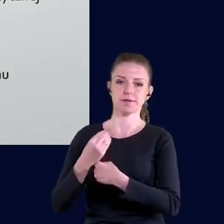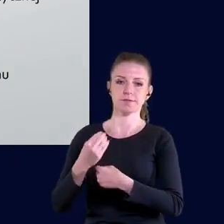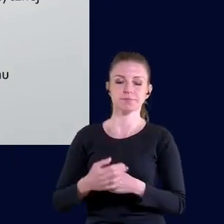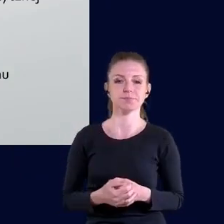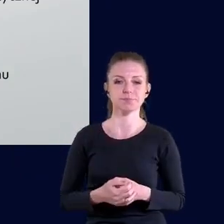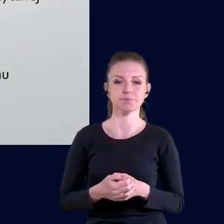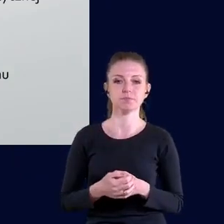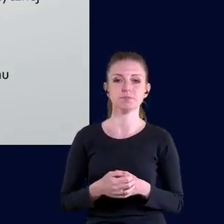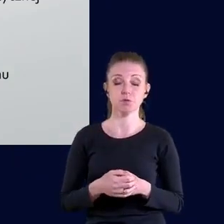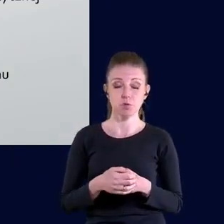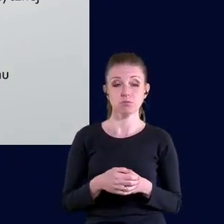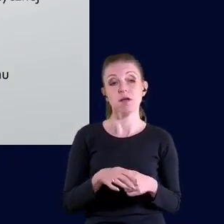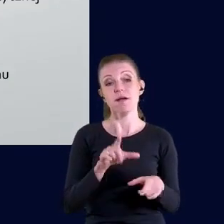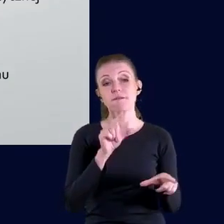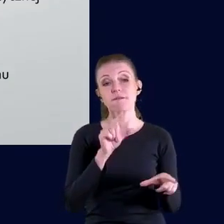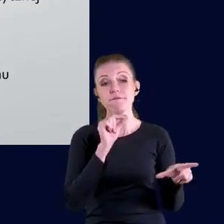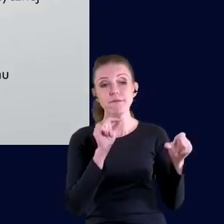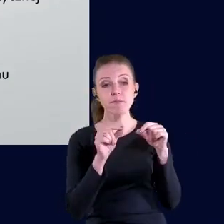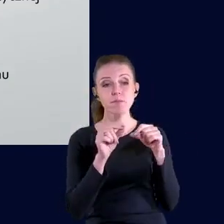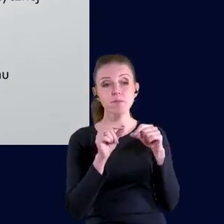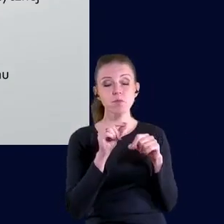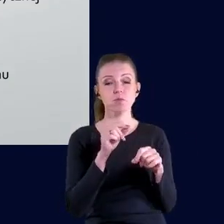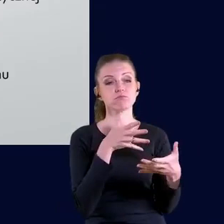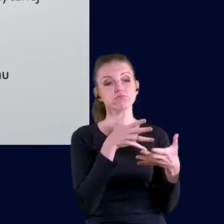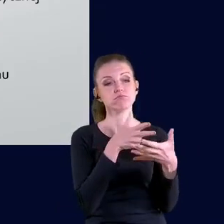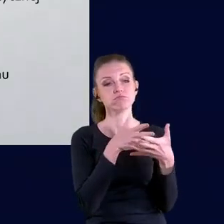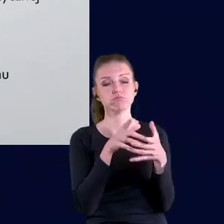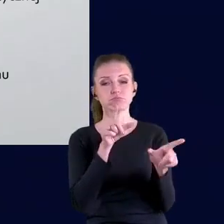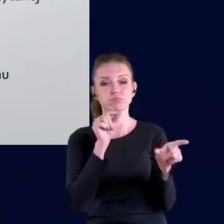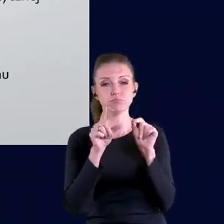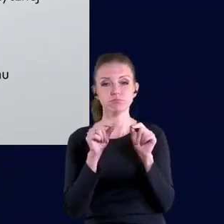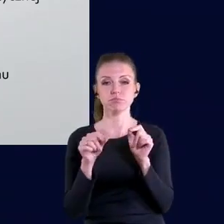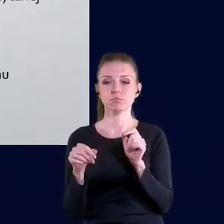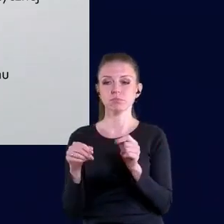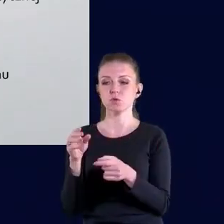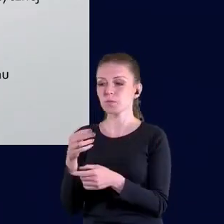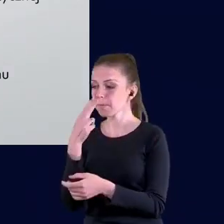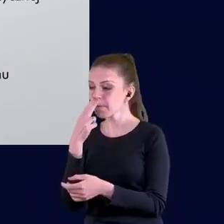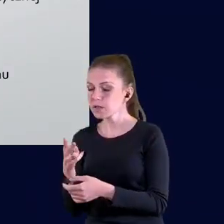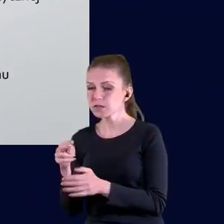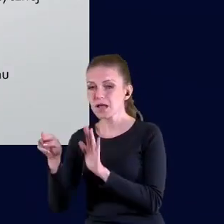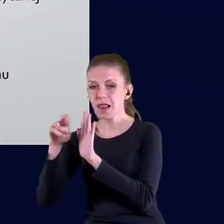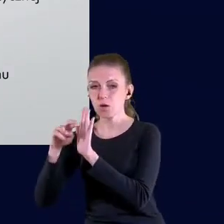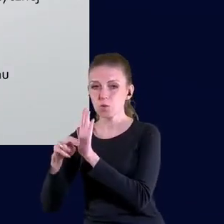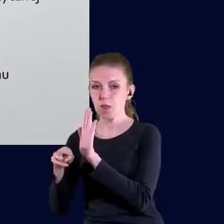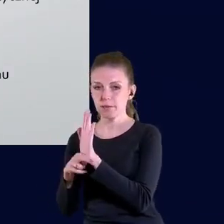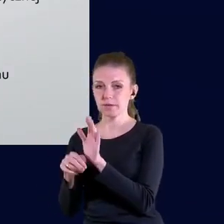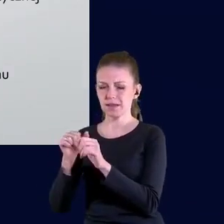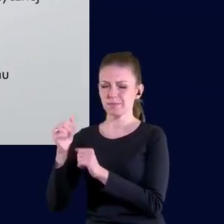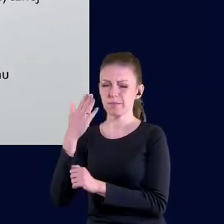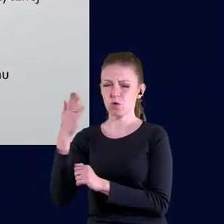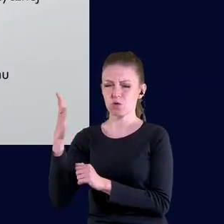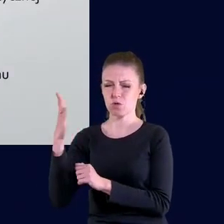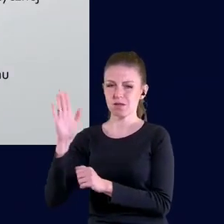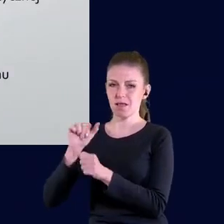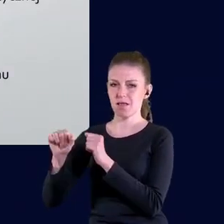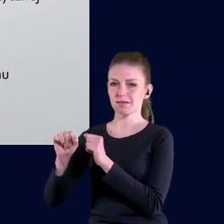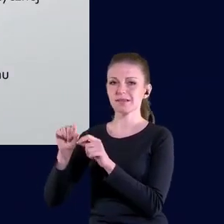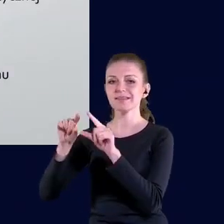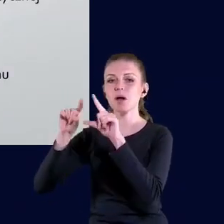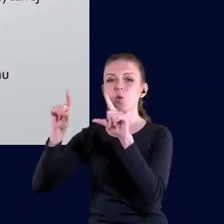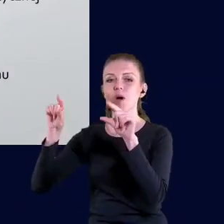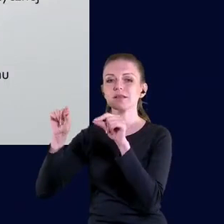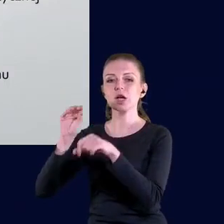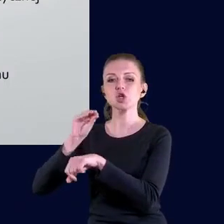o zapisy w regulaminie który jest dostępny na stronie biblioteki w zakładce